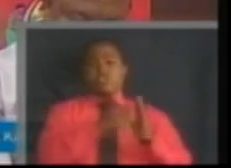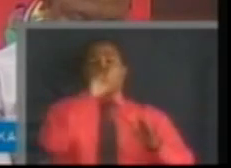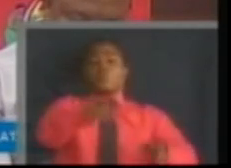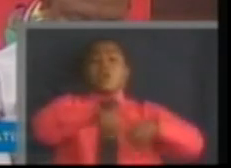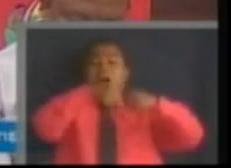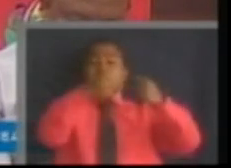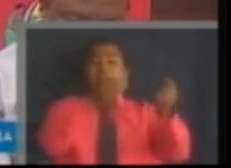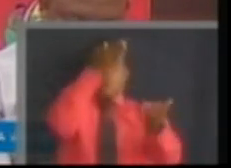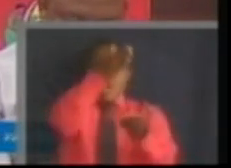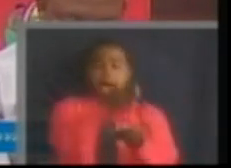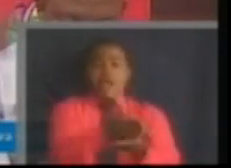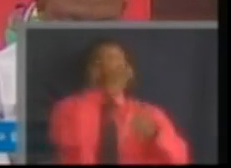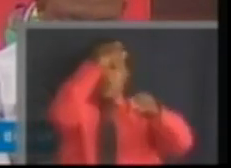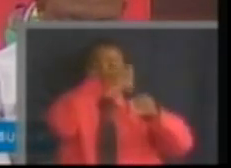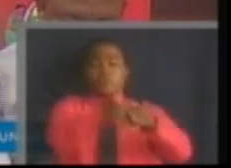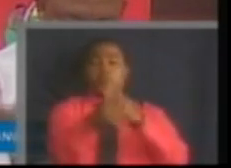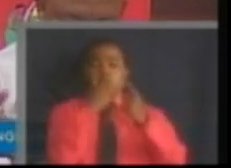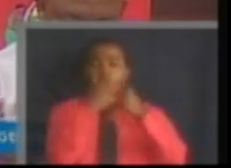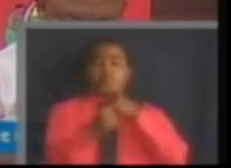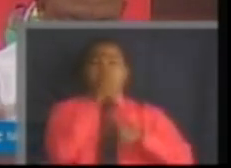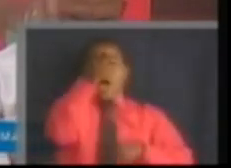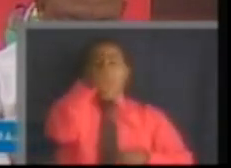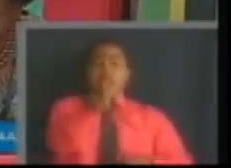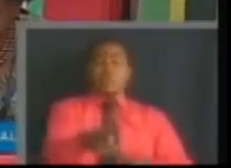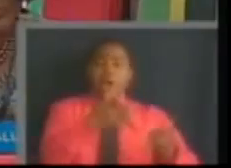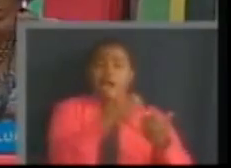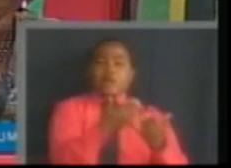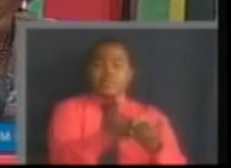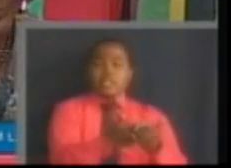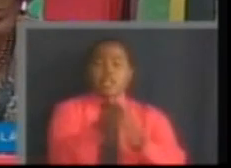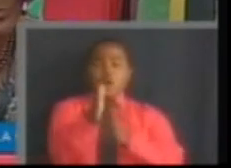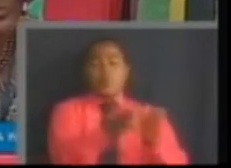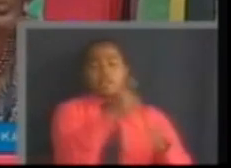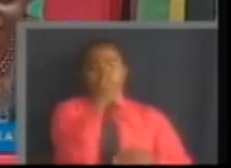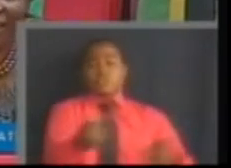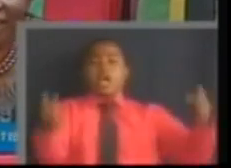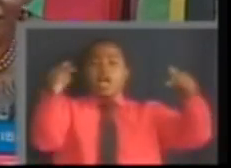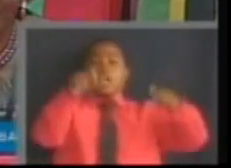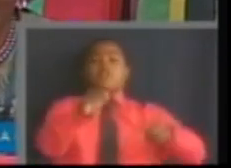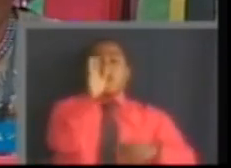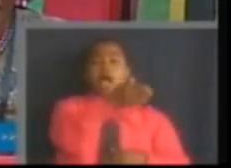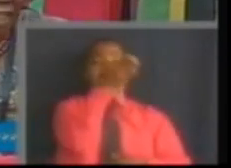za wajumbe kuzungumza, alikuwa biased. Kwa hiyo ilipotokea leo,